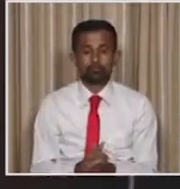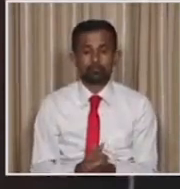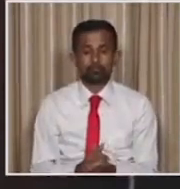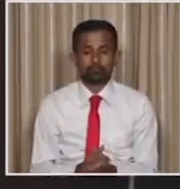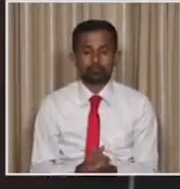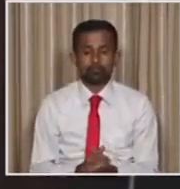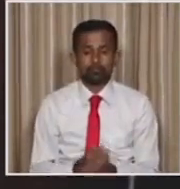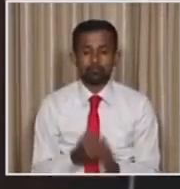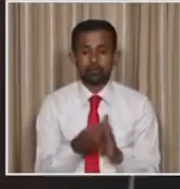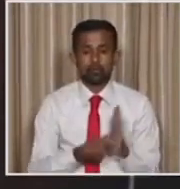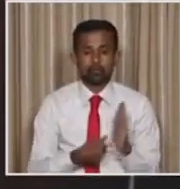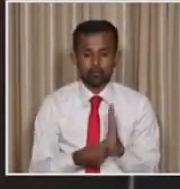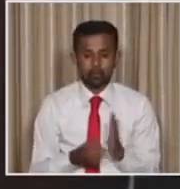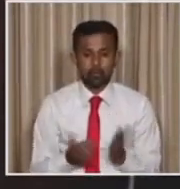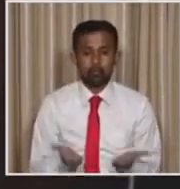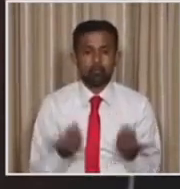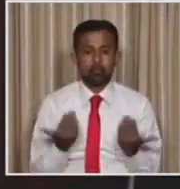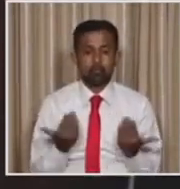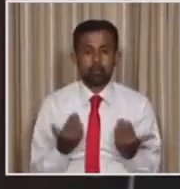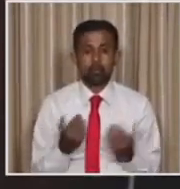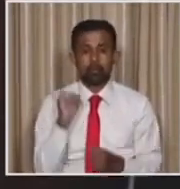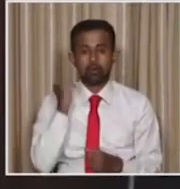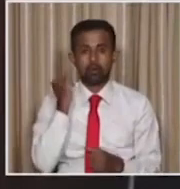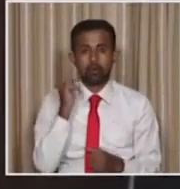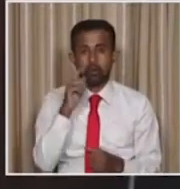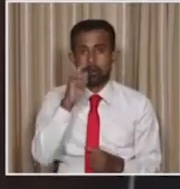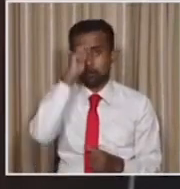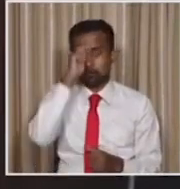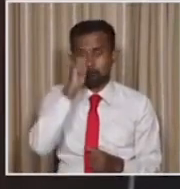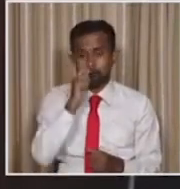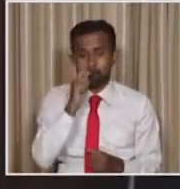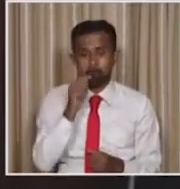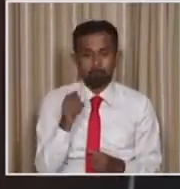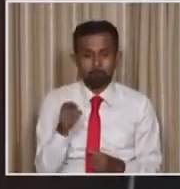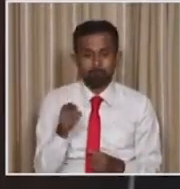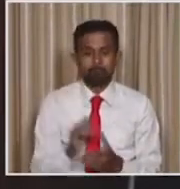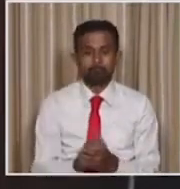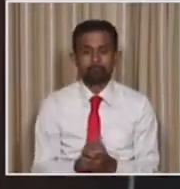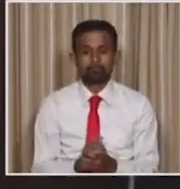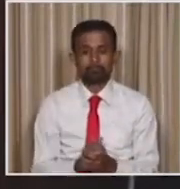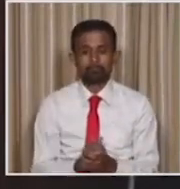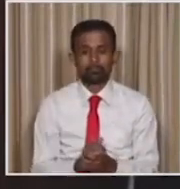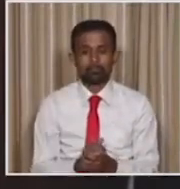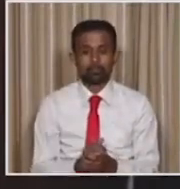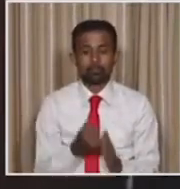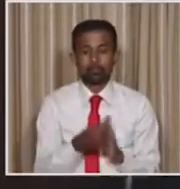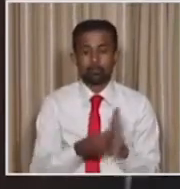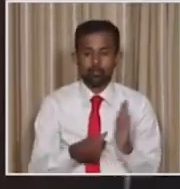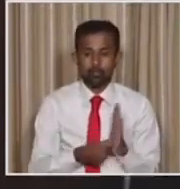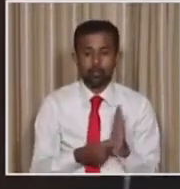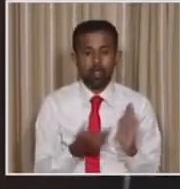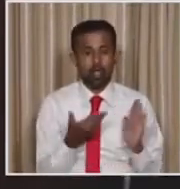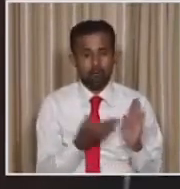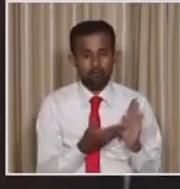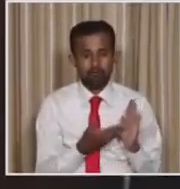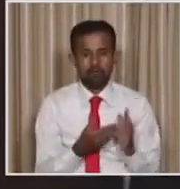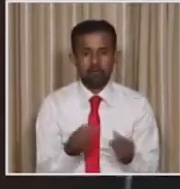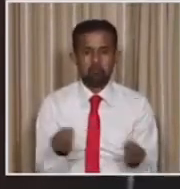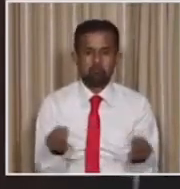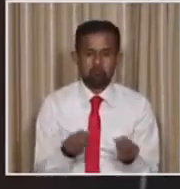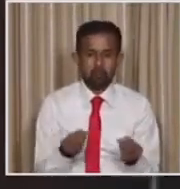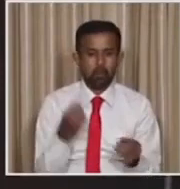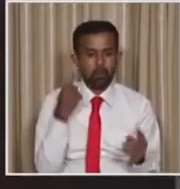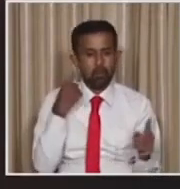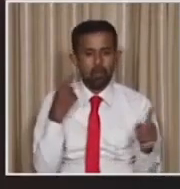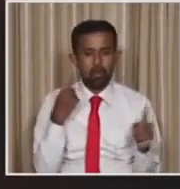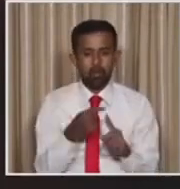මේ අනපනත් ක්‍රියාත්මක කරන නිලධාරී මහත්ම මහත්මීනුත් මේ අනපනත් වල තියෙන යම් යම් අඩුපාඩු